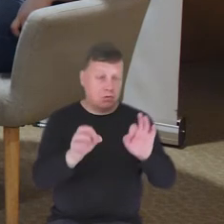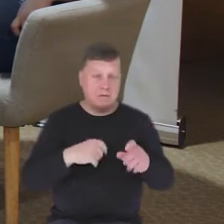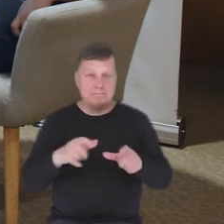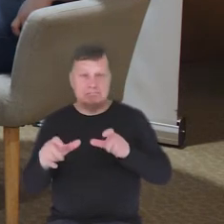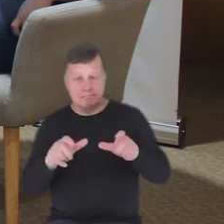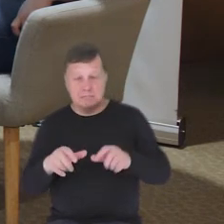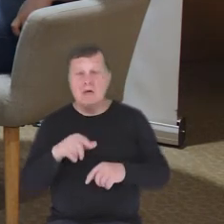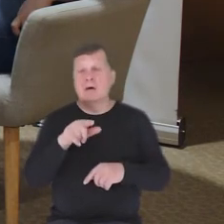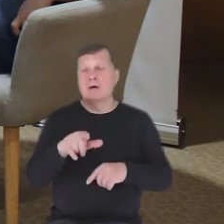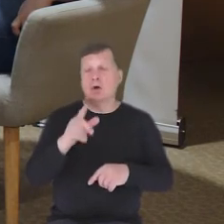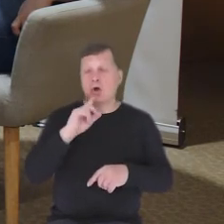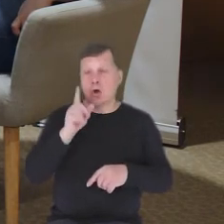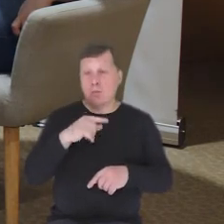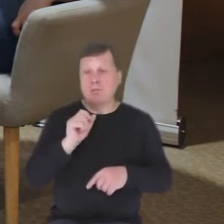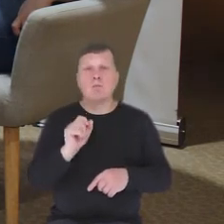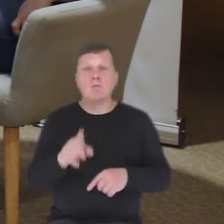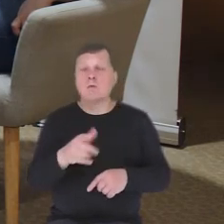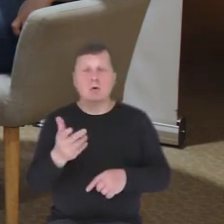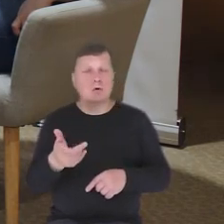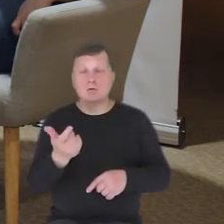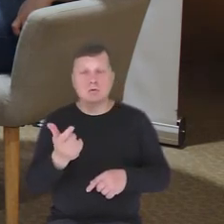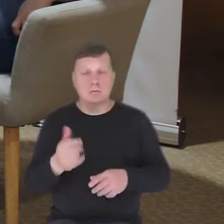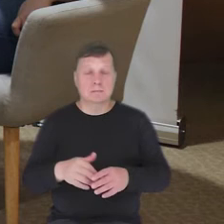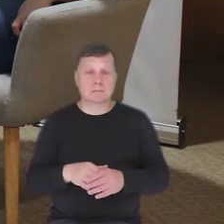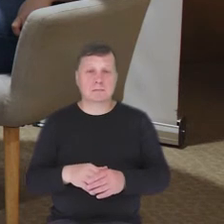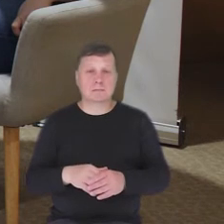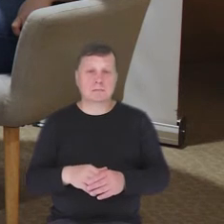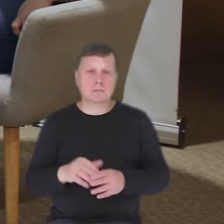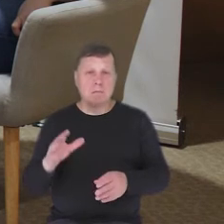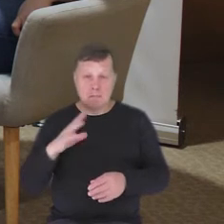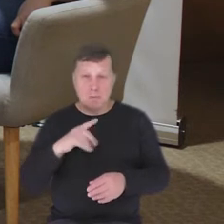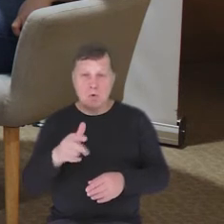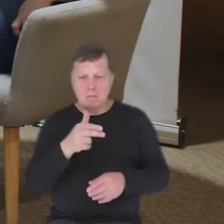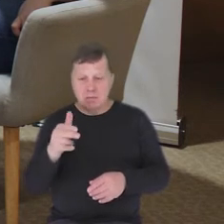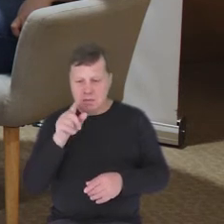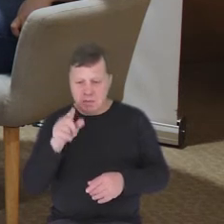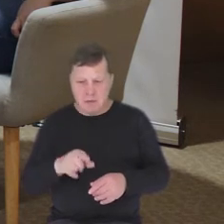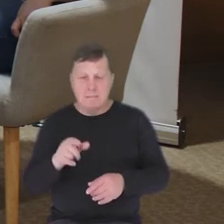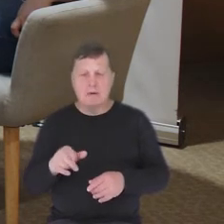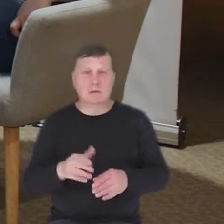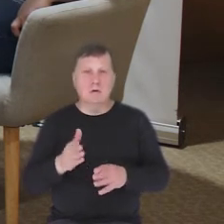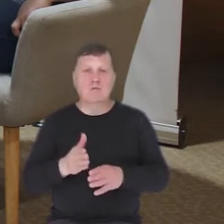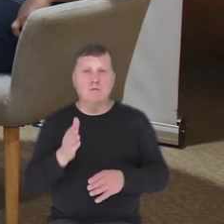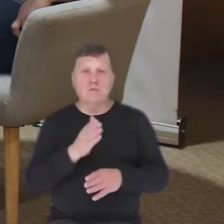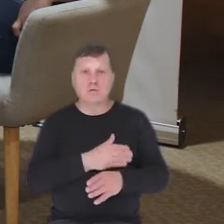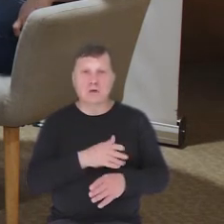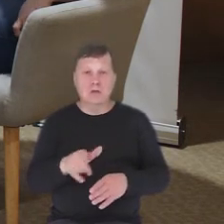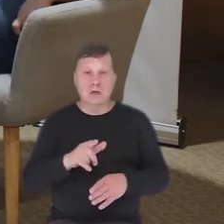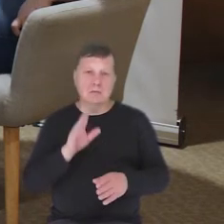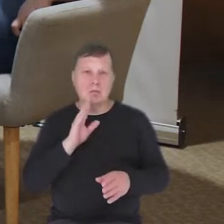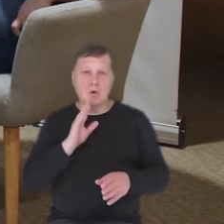takich komiksów, gdzie pojawiły się wątki zupełnie wcześniej